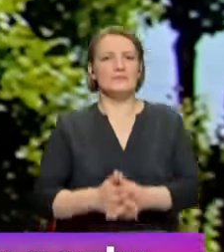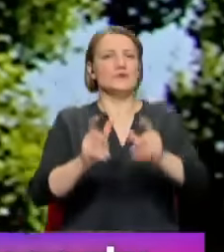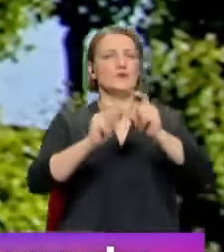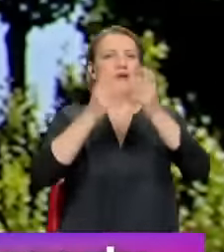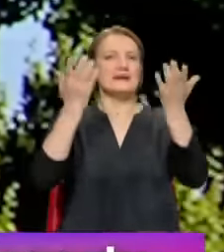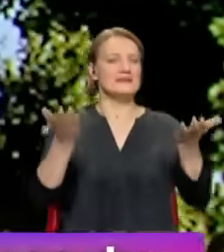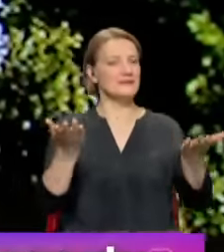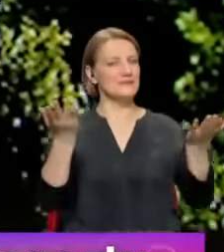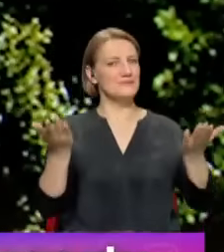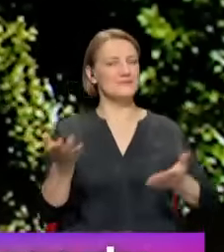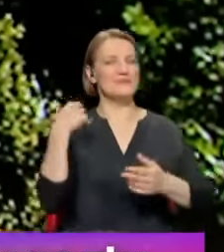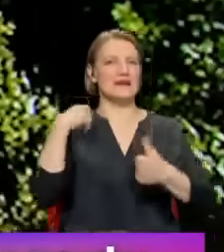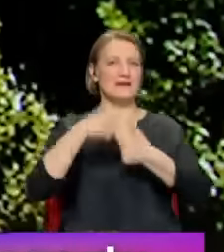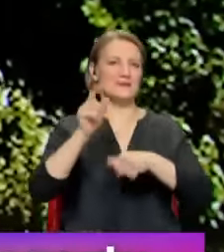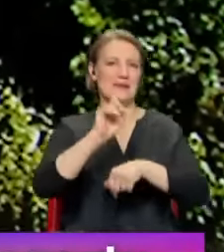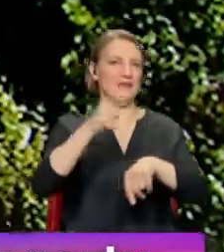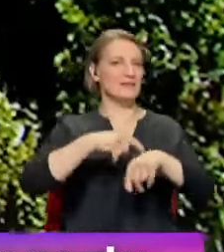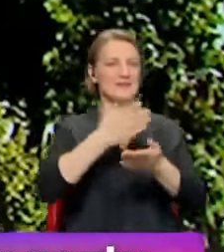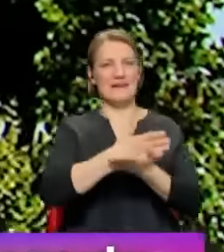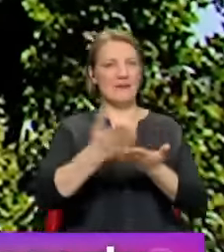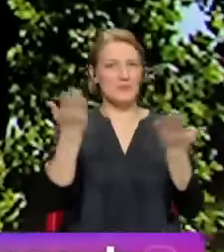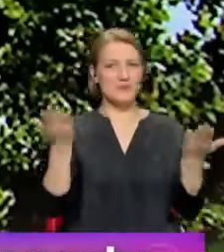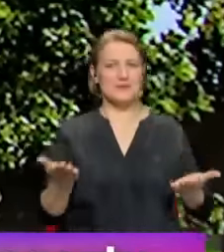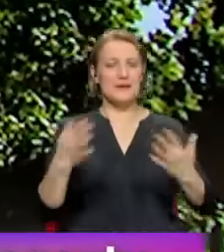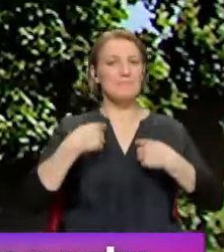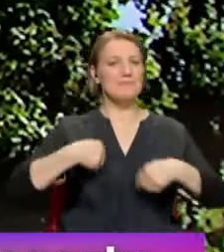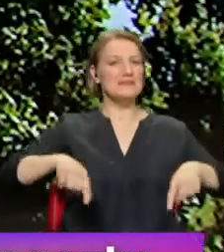Günaydın efendim, bir kez daha Çalar Saat'te devam ediyoruz.